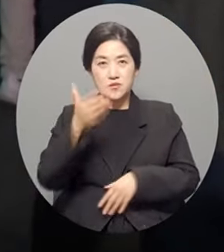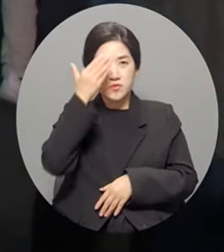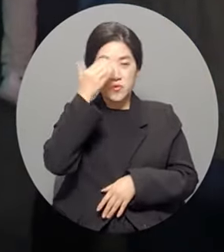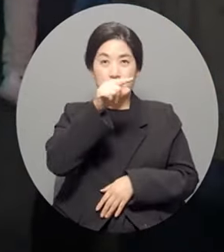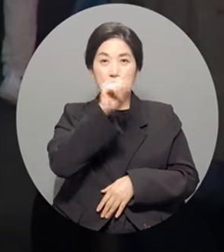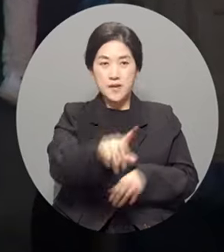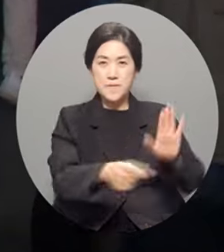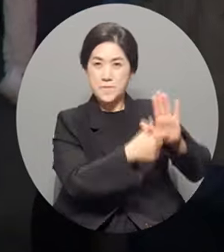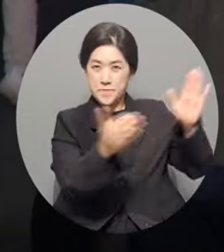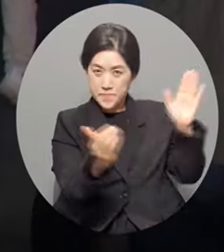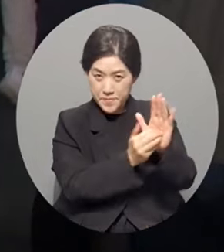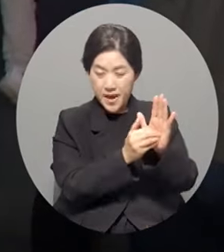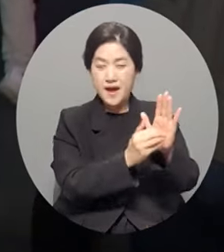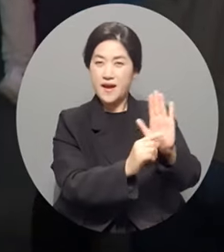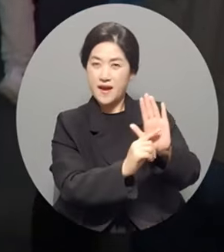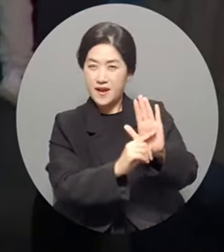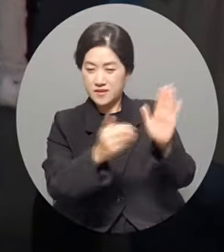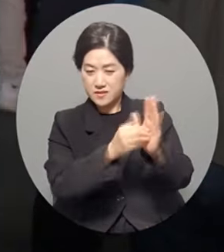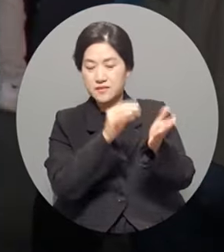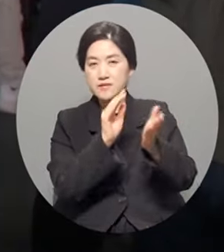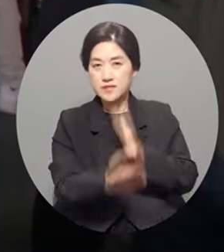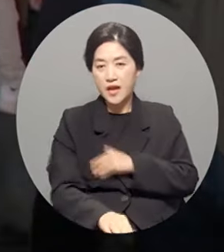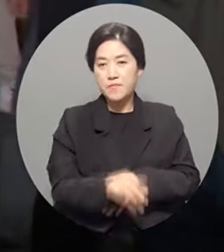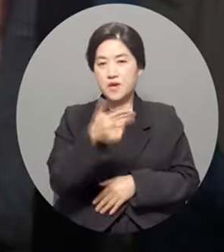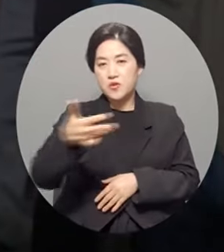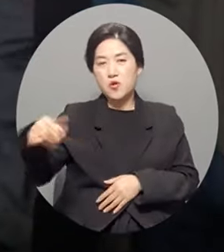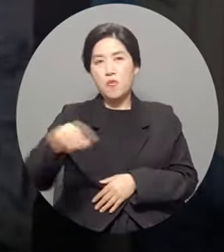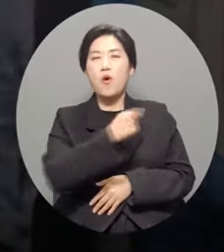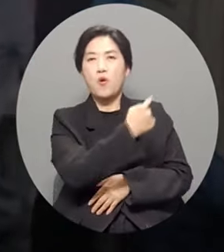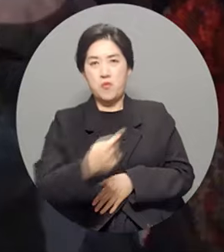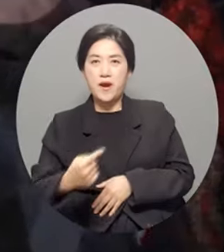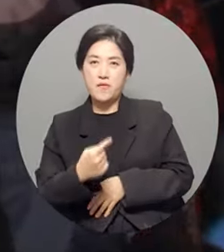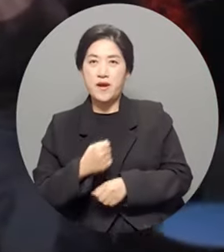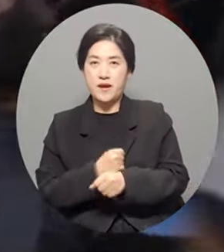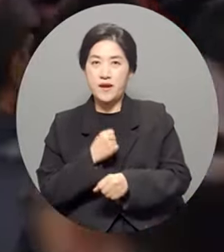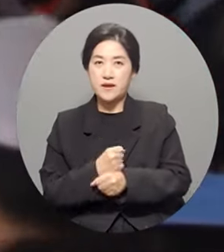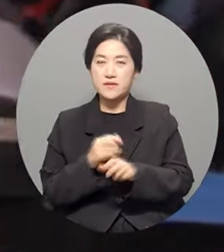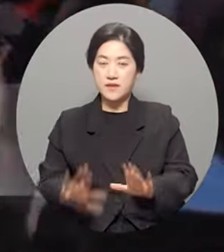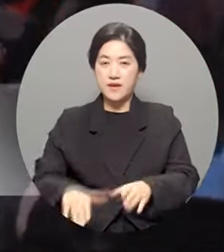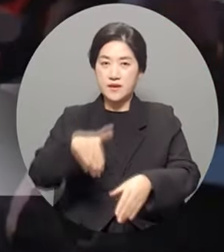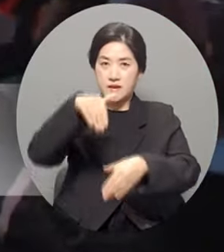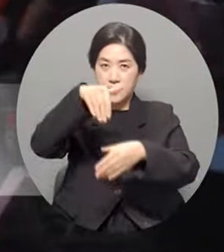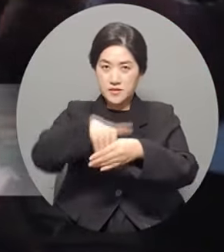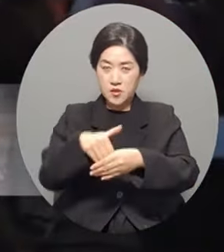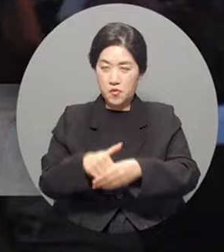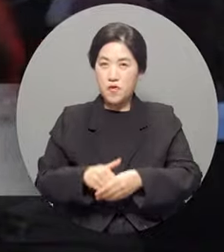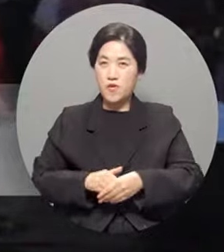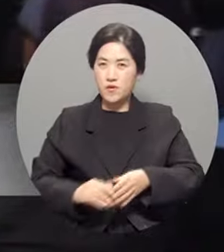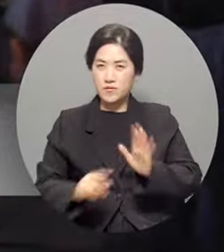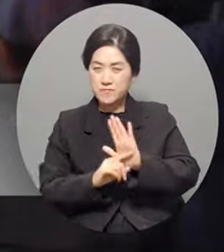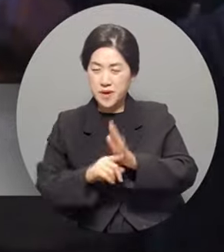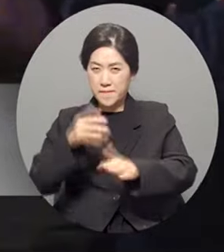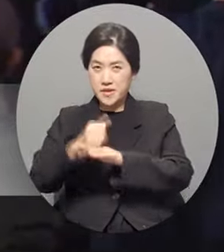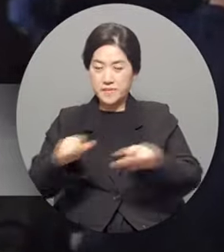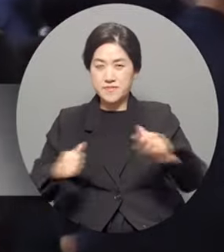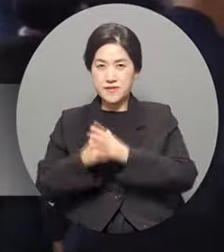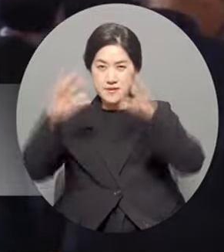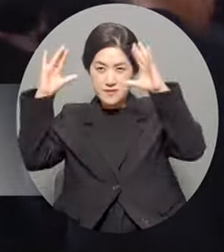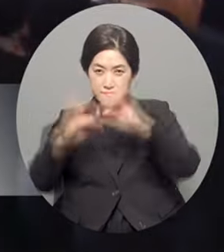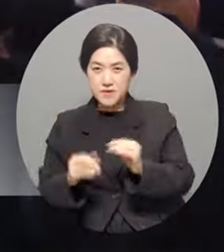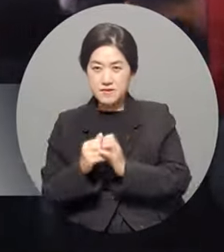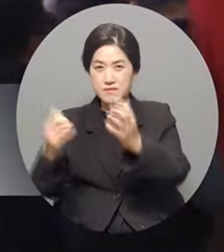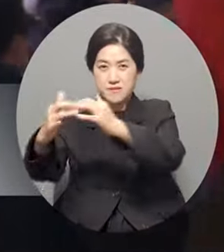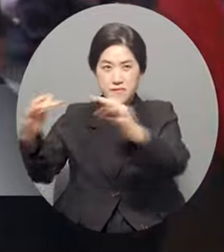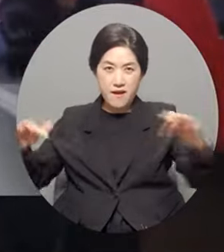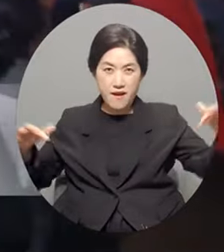유세를 마친 뒤 곧 이곳 청계광장으로 이동할 예정입니다. 선거운동 마지막 날 지지자들이 모여들면서 국민의힘을